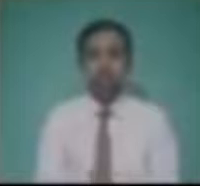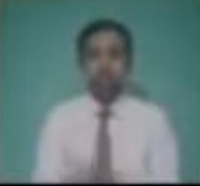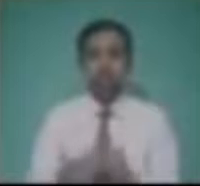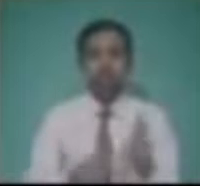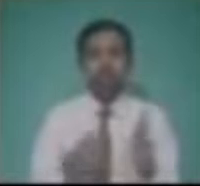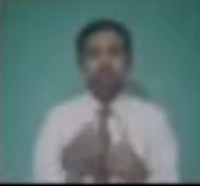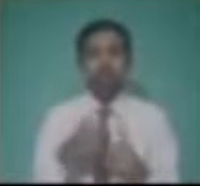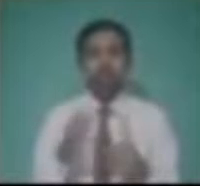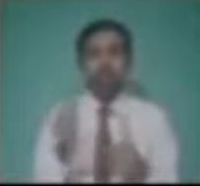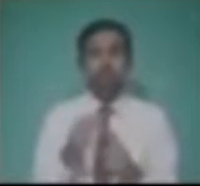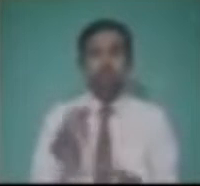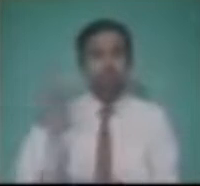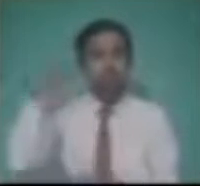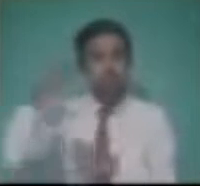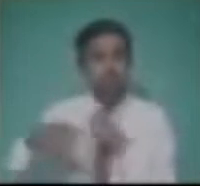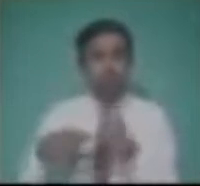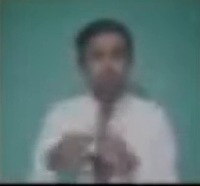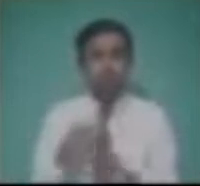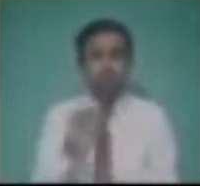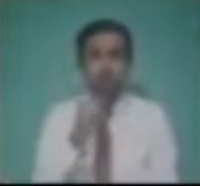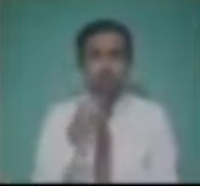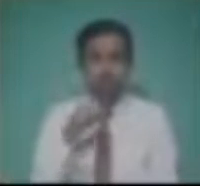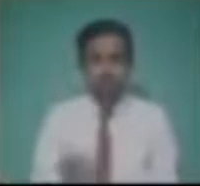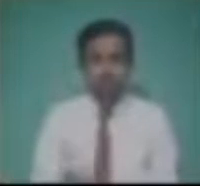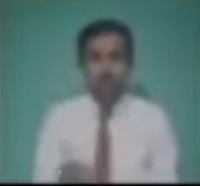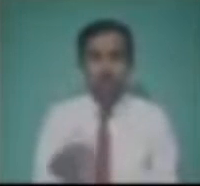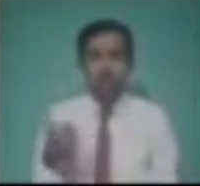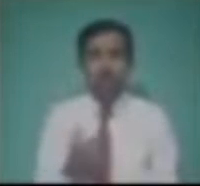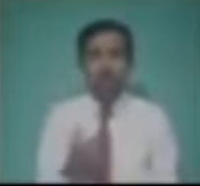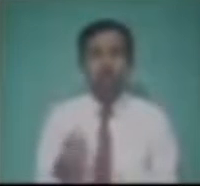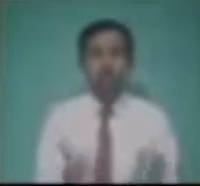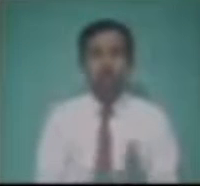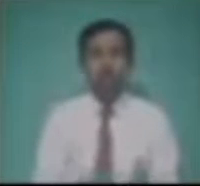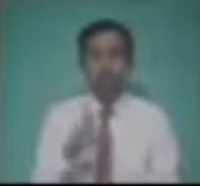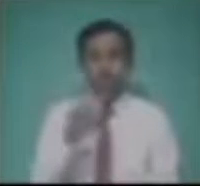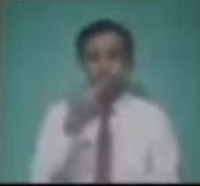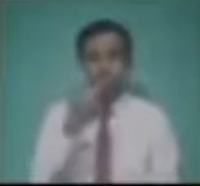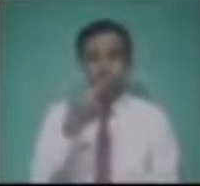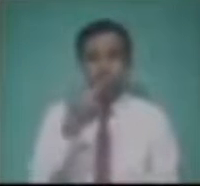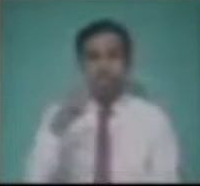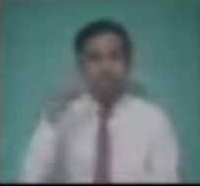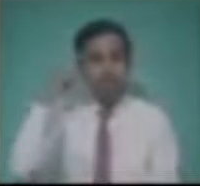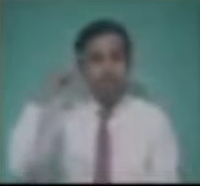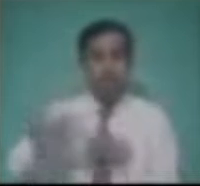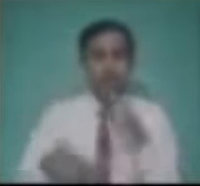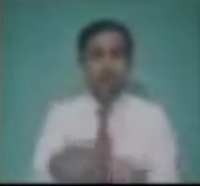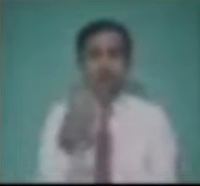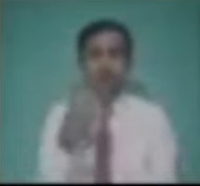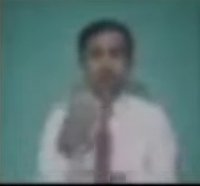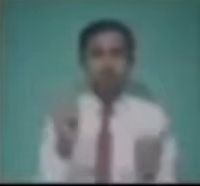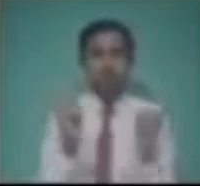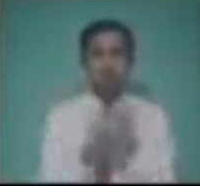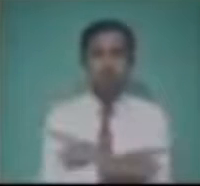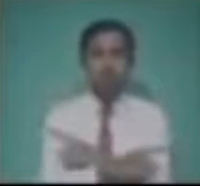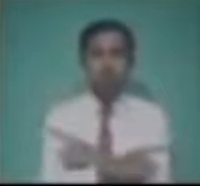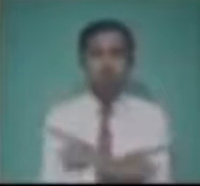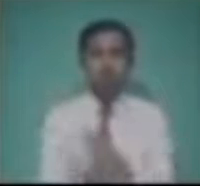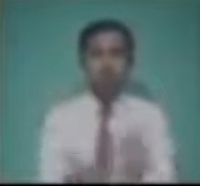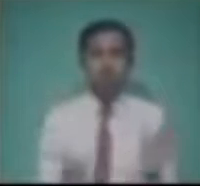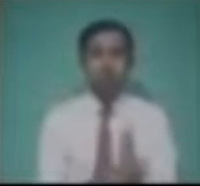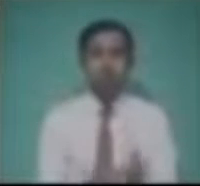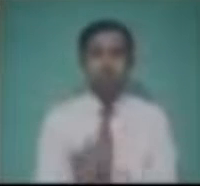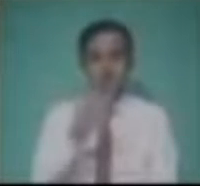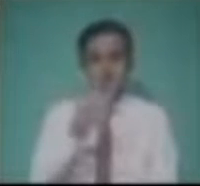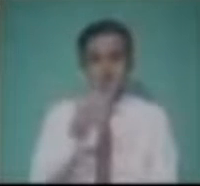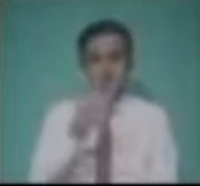එක ටයර් එකක් රුපියල් 50000ක් තිබුණා ටයර් එක. අද ලක්ෂ 2යි. ඒ ටයර් හතර මාරු කරොත් කාර් එක ලක්ෂ